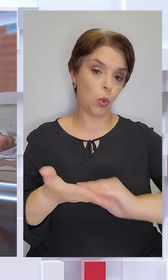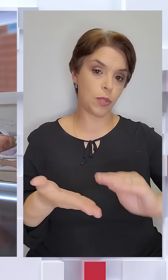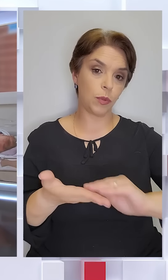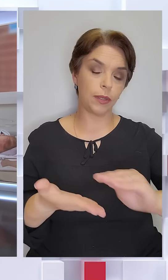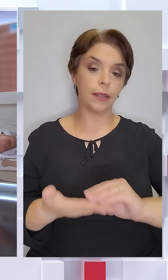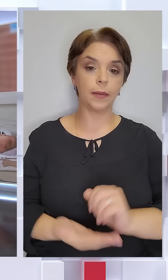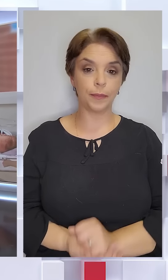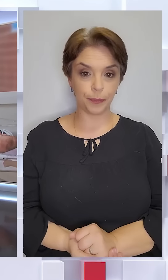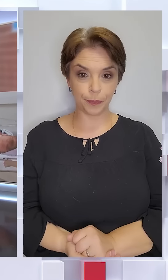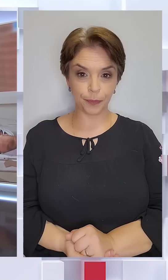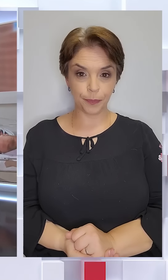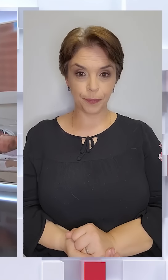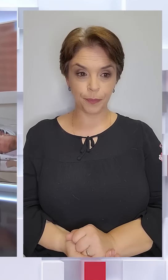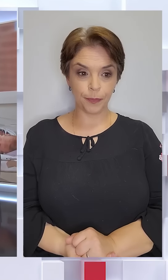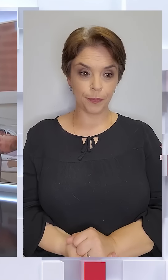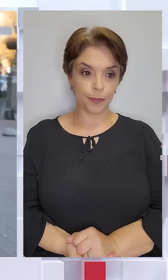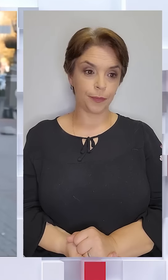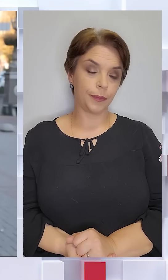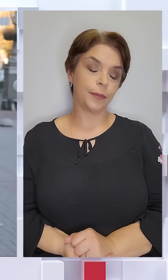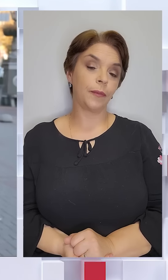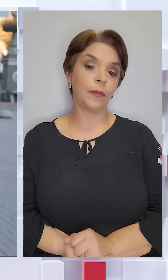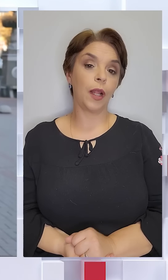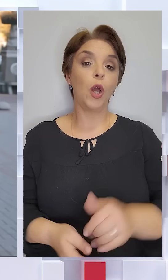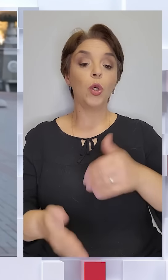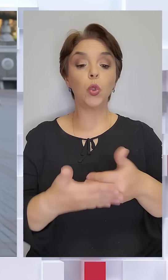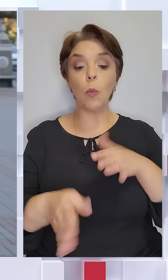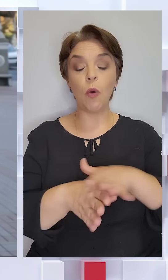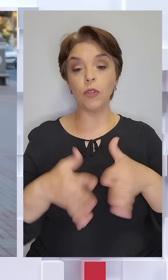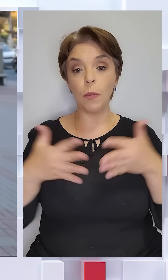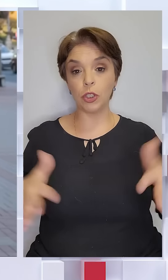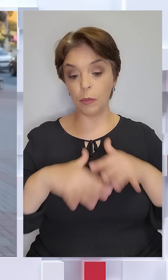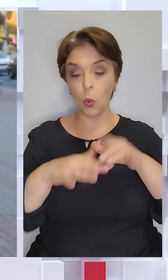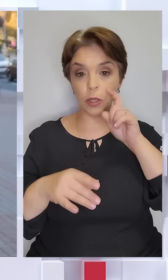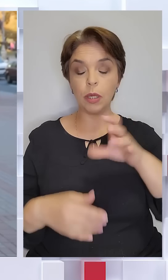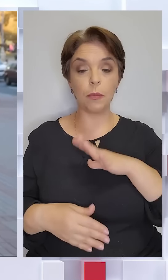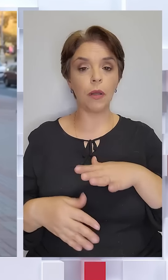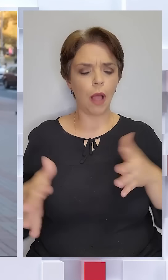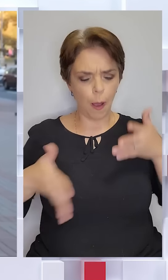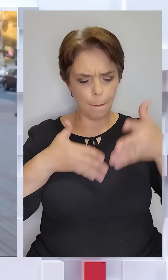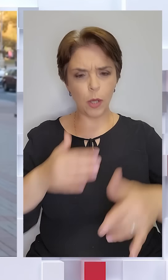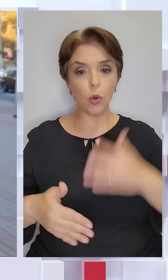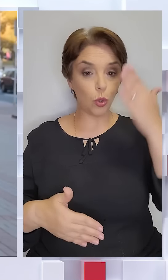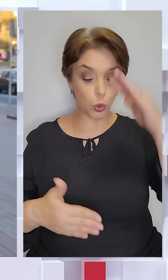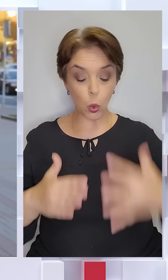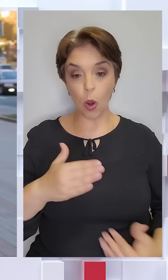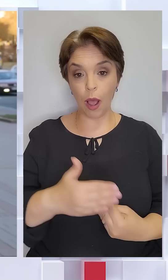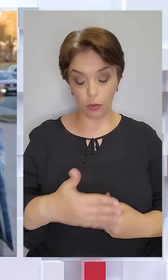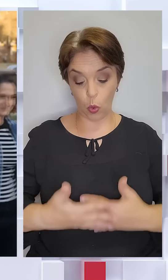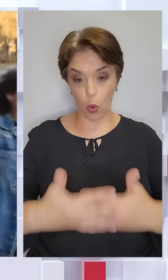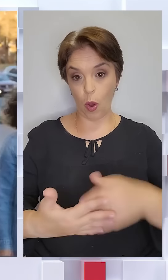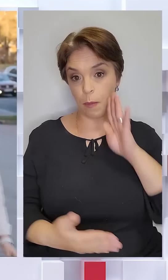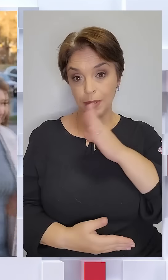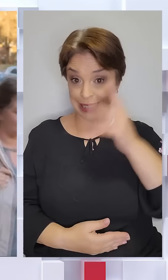кореспондентки ТСН Ірини Маркевич. До повномасштабного вторгнення Україна була мекою сурогатного материнства для